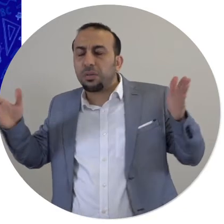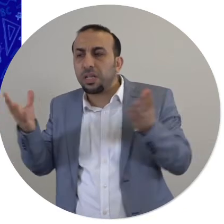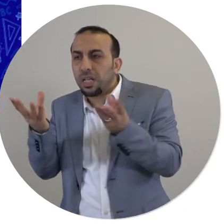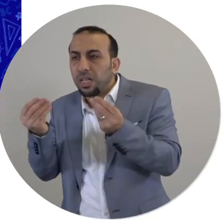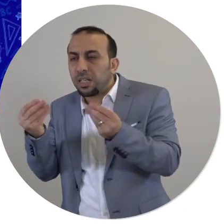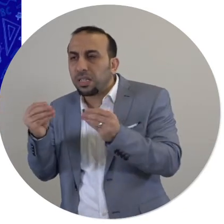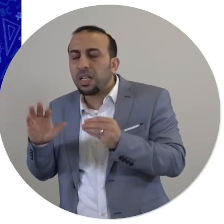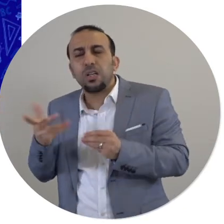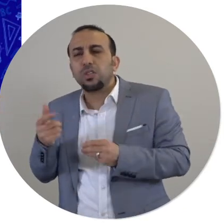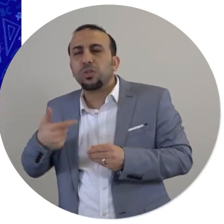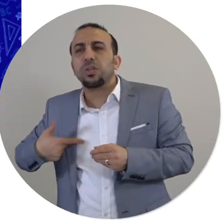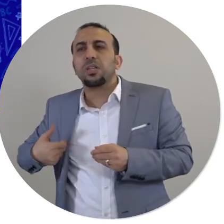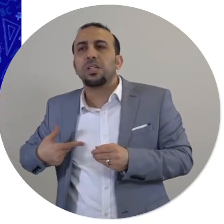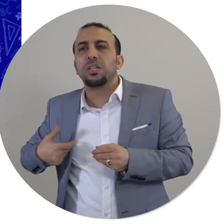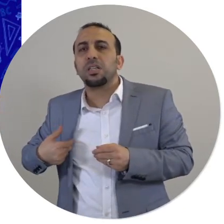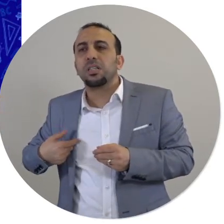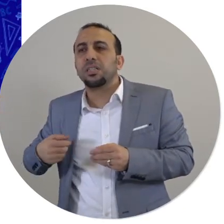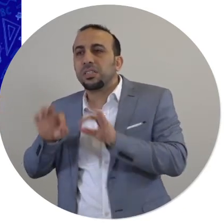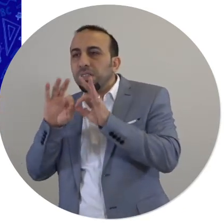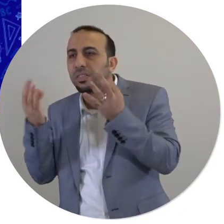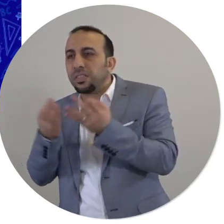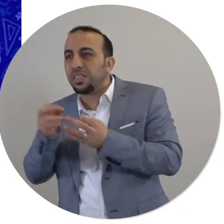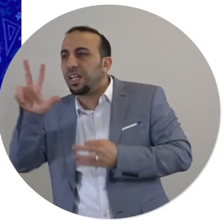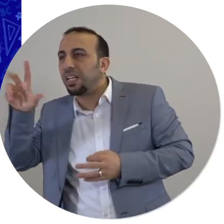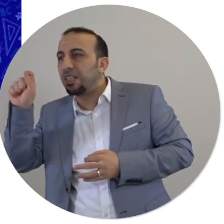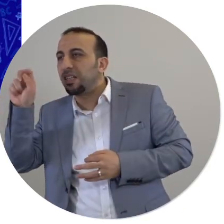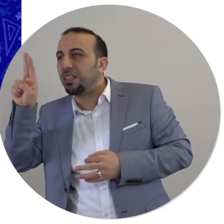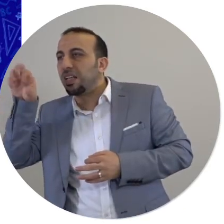على المرحلة العمرية للمجتمع بمرحلة الفتوة.